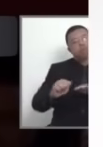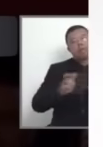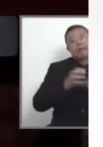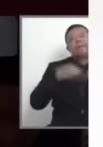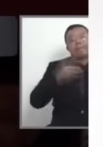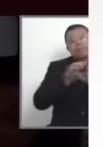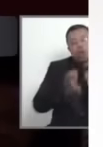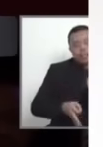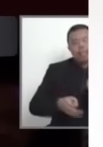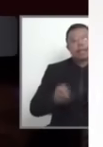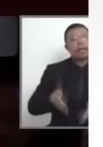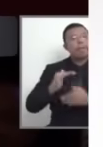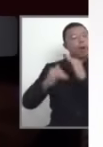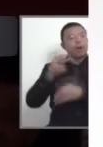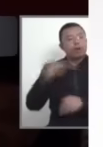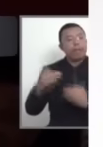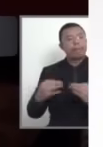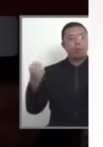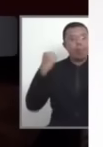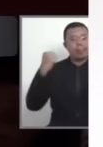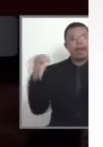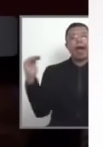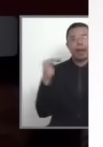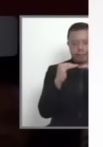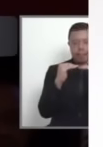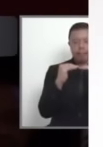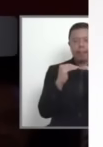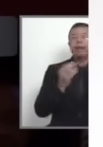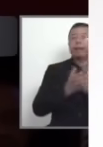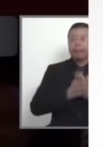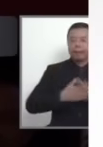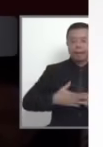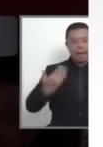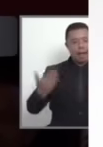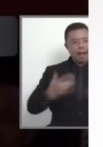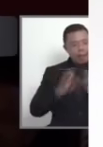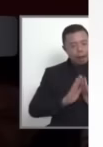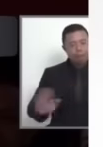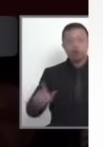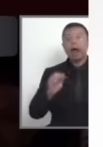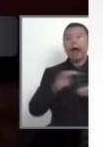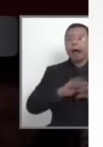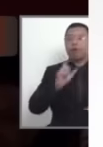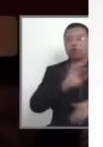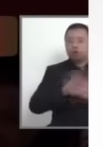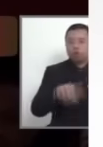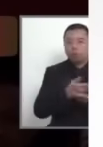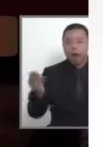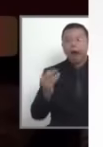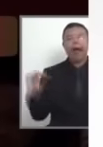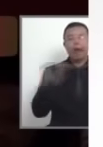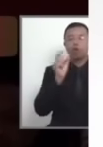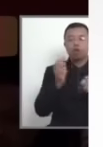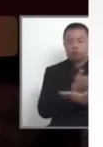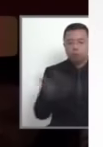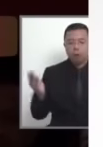kebesaran hati beliau berdua melakukan rekonsiliasi sehingga bangsa ini punya persatuan yang bisa menyebabkan kita